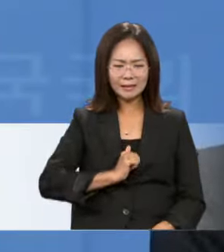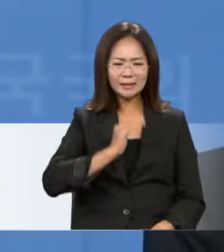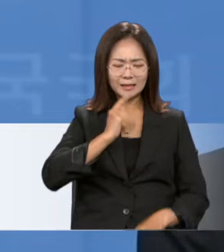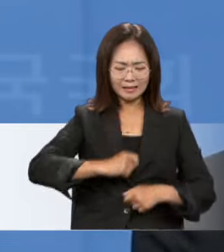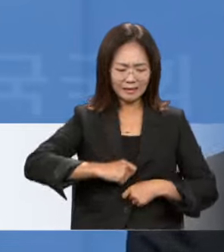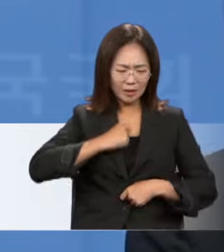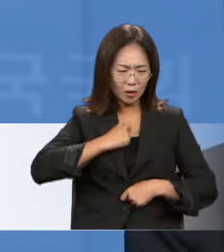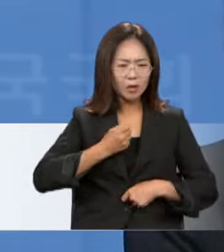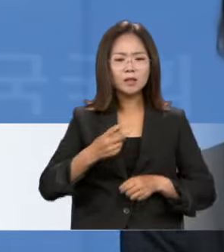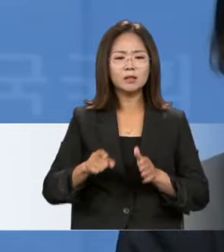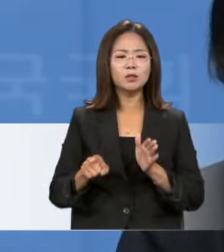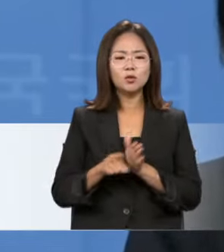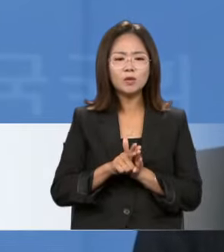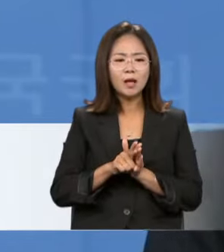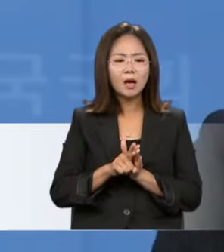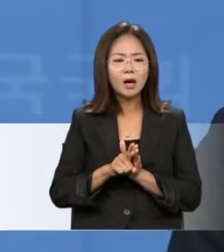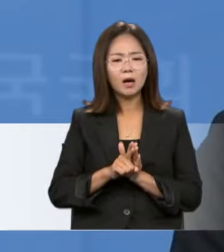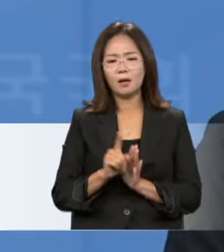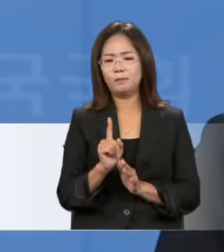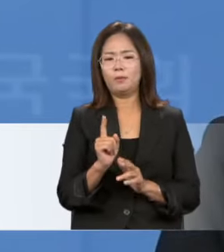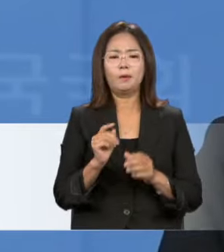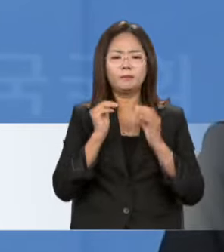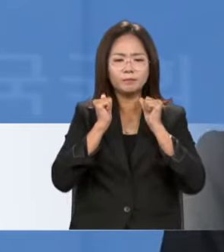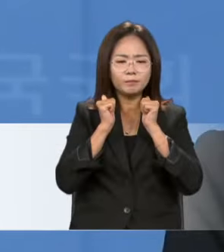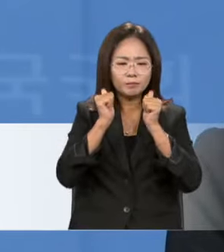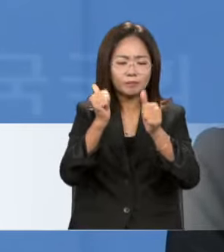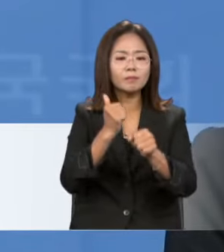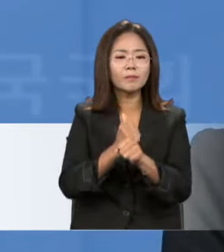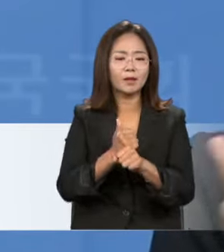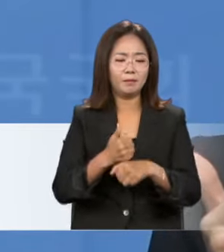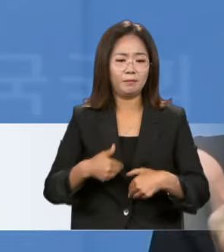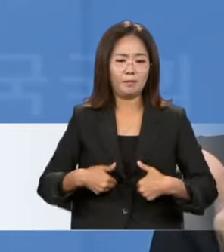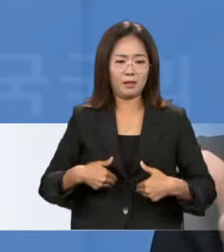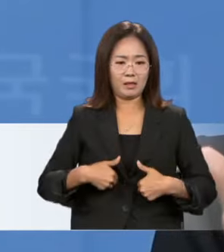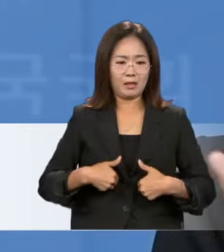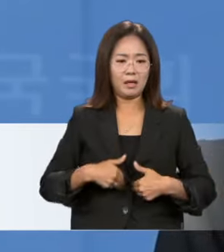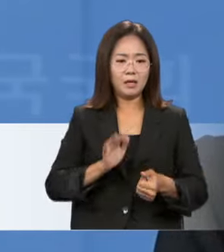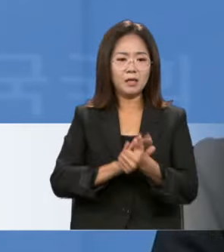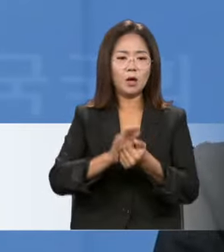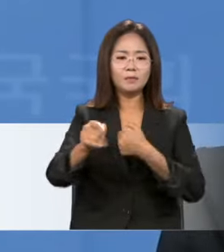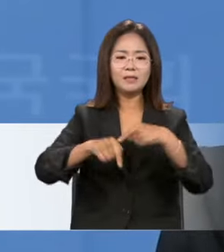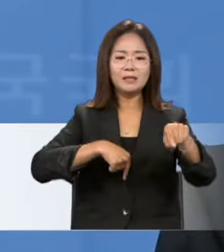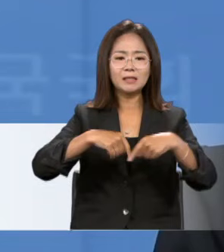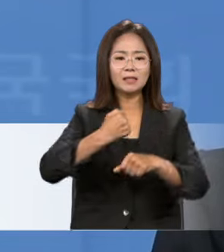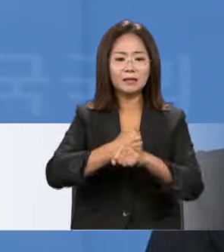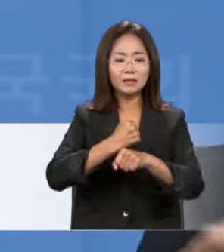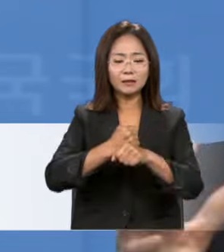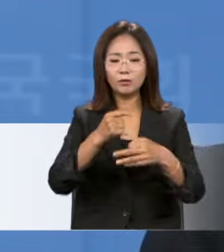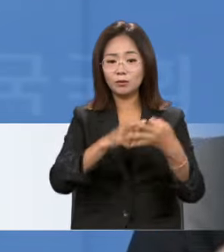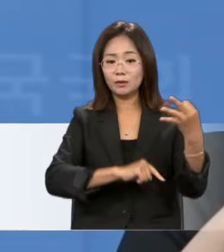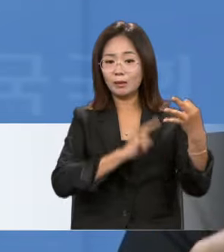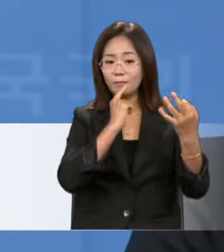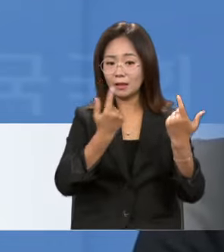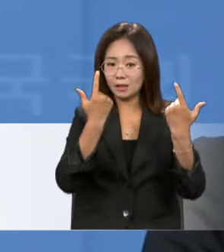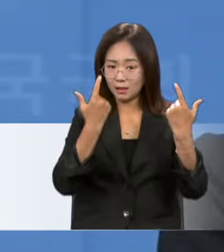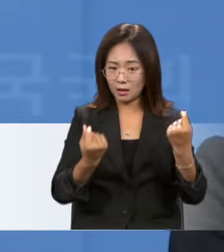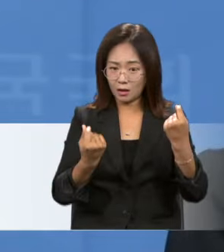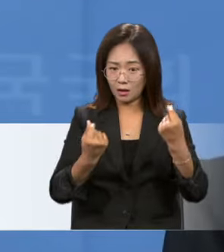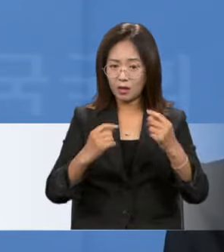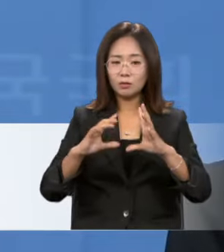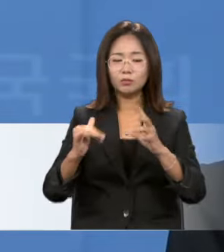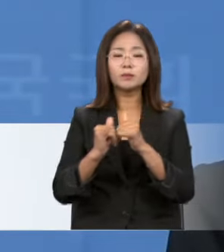진정성 신뢰 성의 등을 먹고 사는 것이 협치라는 윤성 대통령의